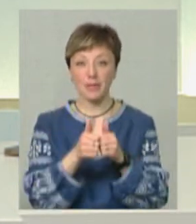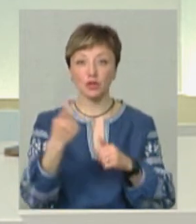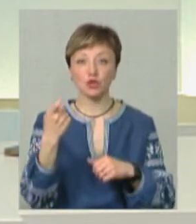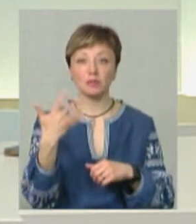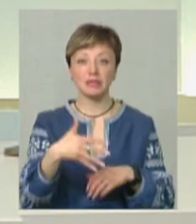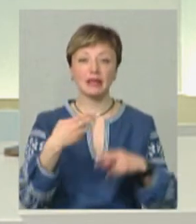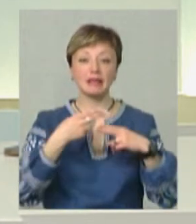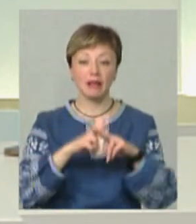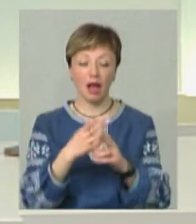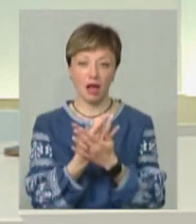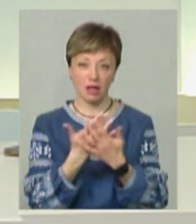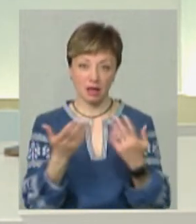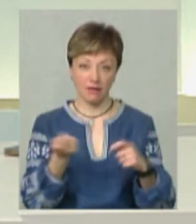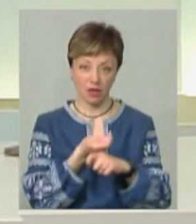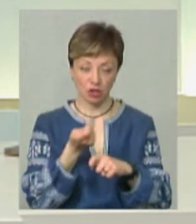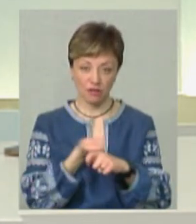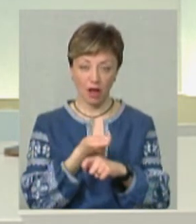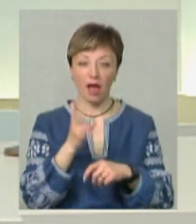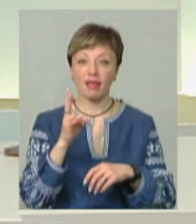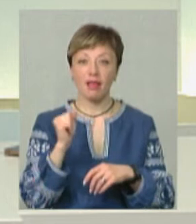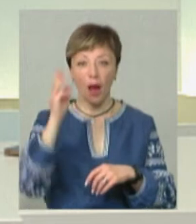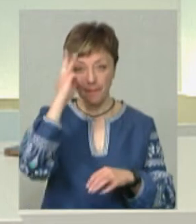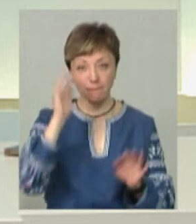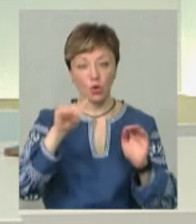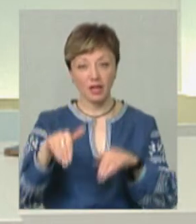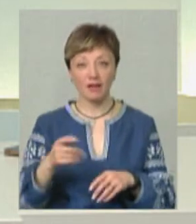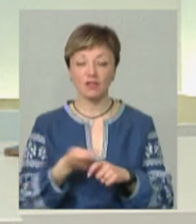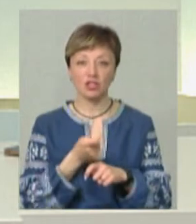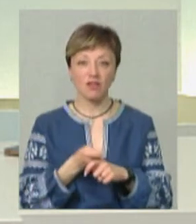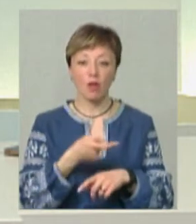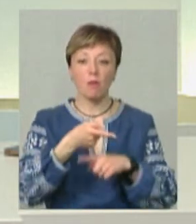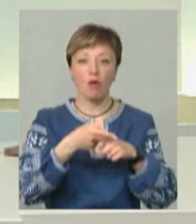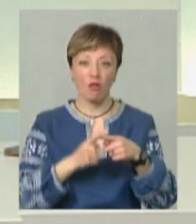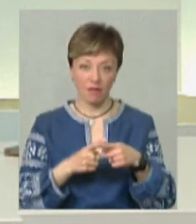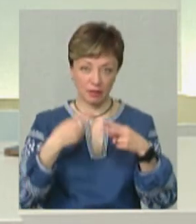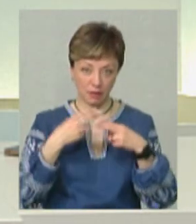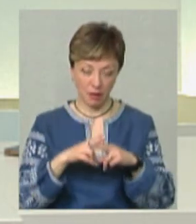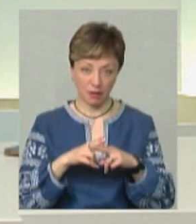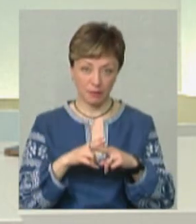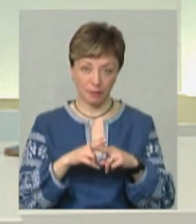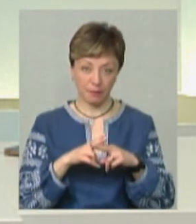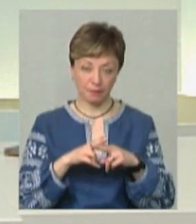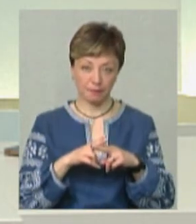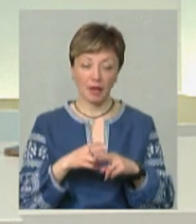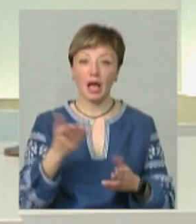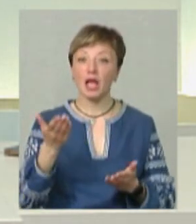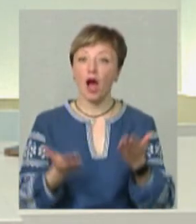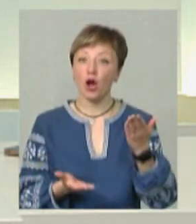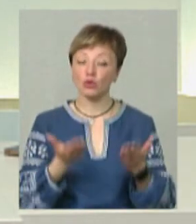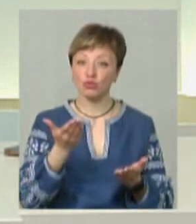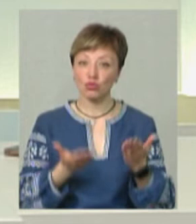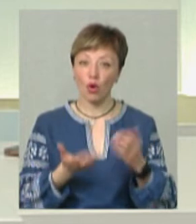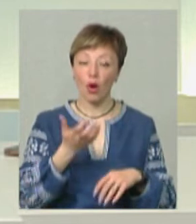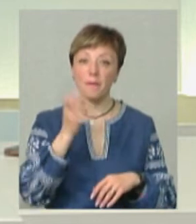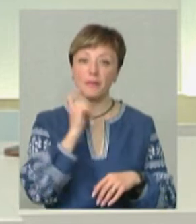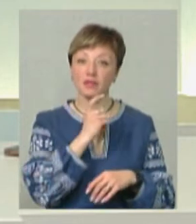150 технік вишивки. На Поділлі вишивали практично половиною технік. Якщо